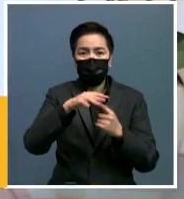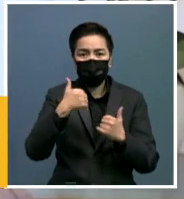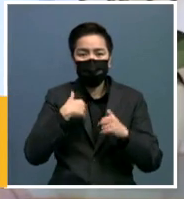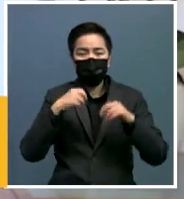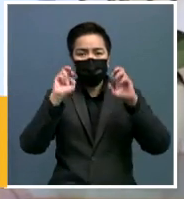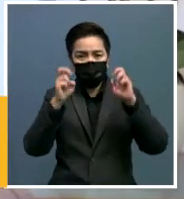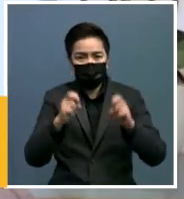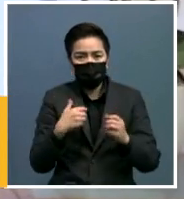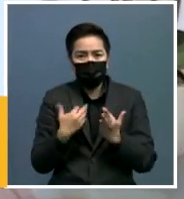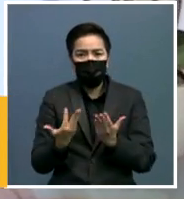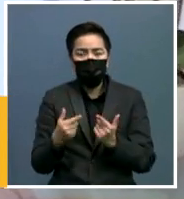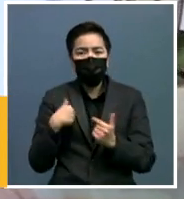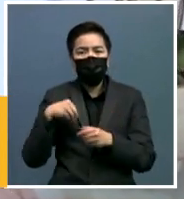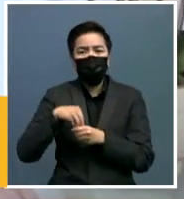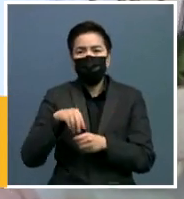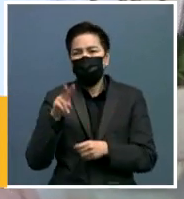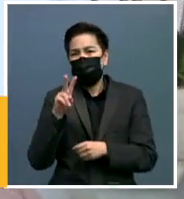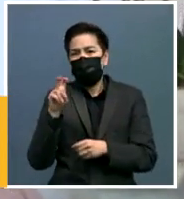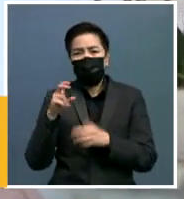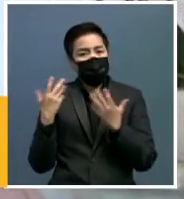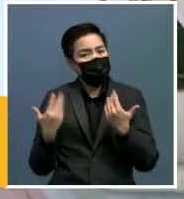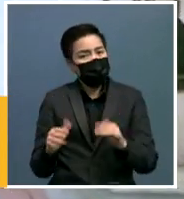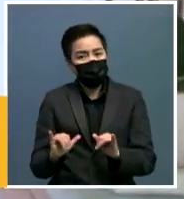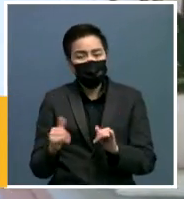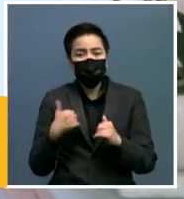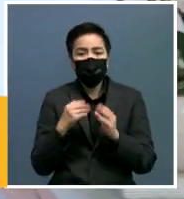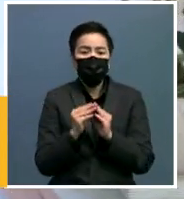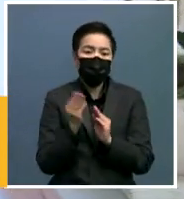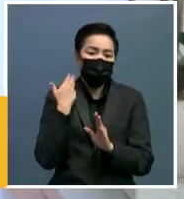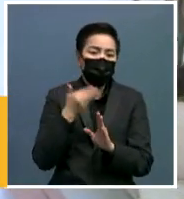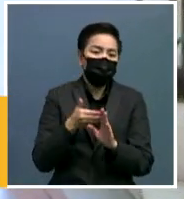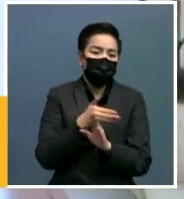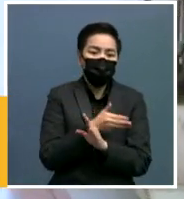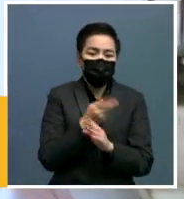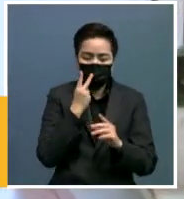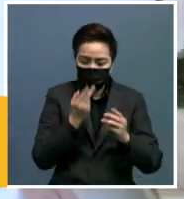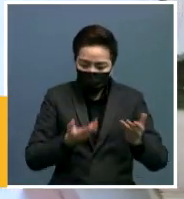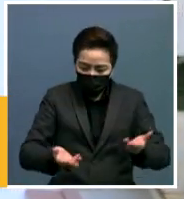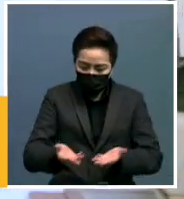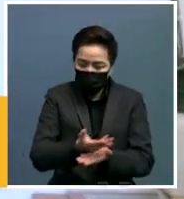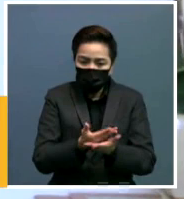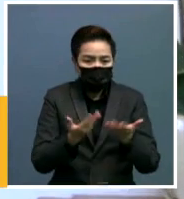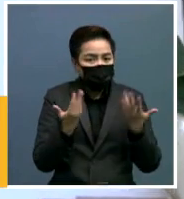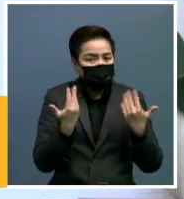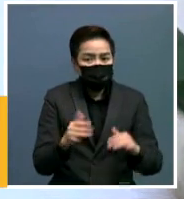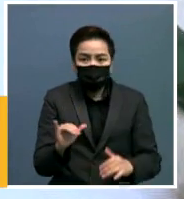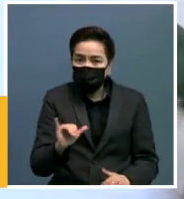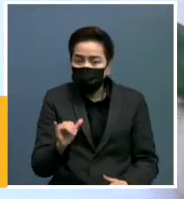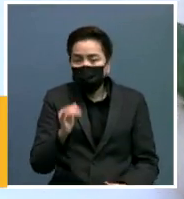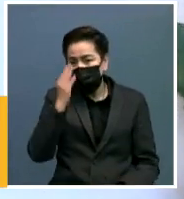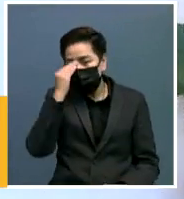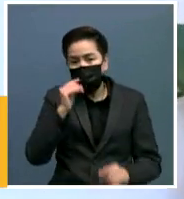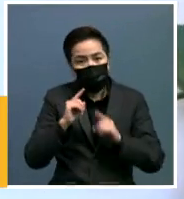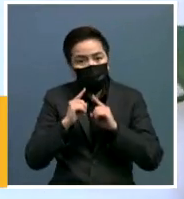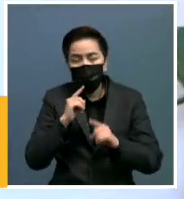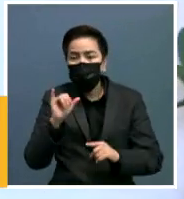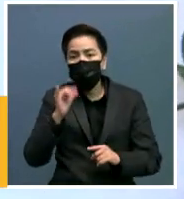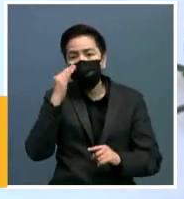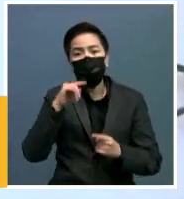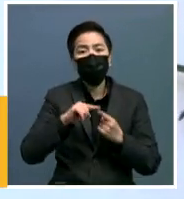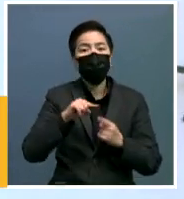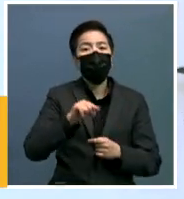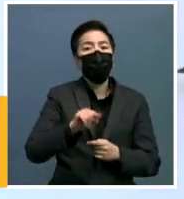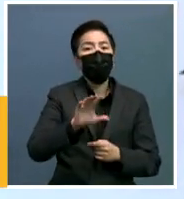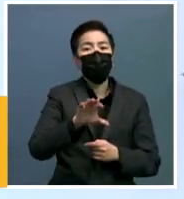ค้างอยู่จำนวนประมาณ 200กว่าเรื่องสมัยประชุมที่ผ่านมายังไม่สามารถพิจารณาได้เลยสักติ๊ดเดียวนะครับเนื่องจาก